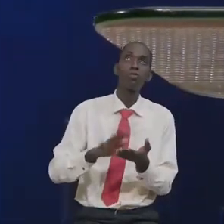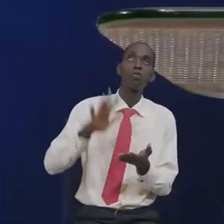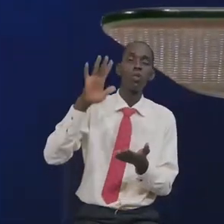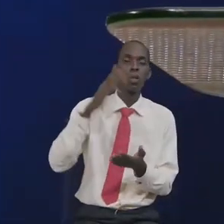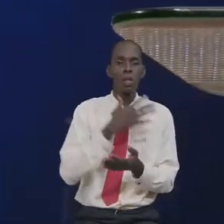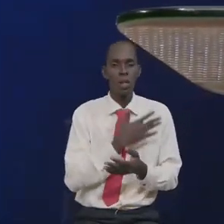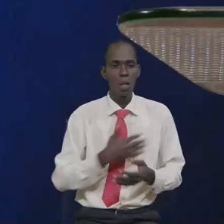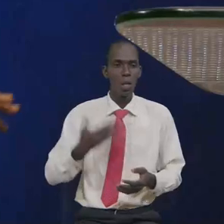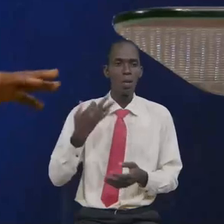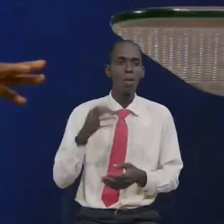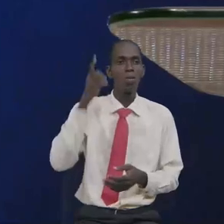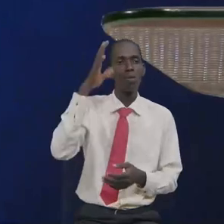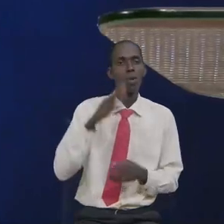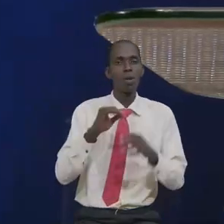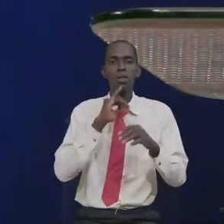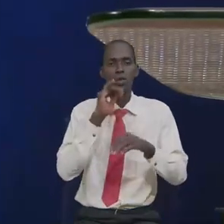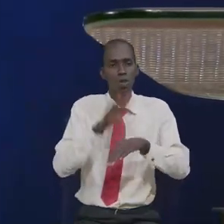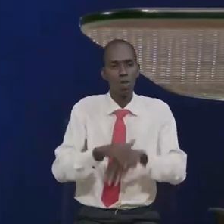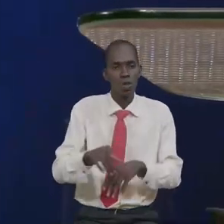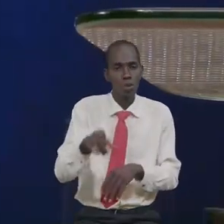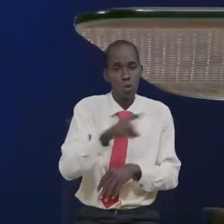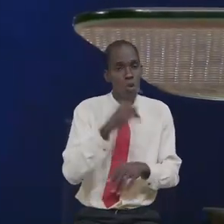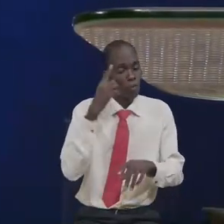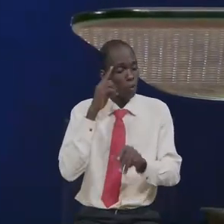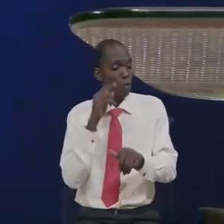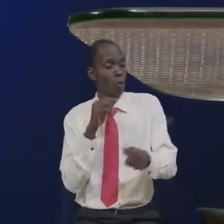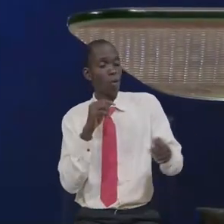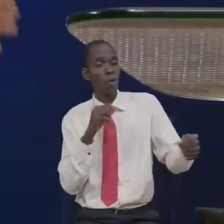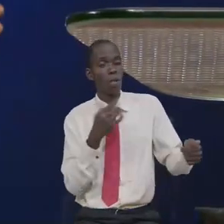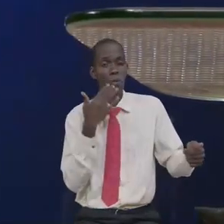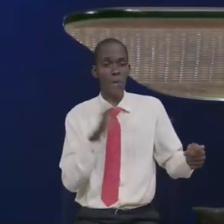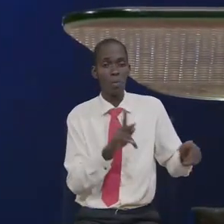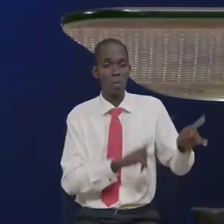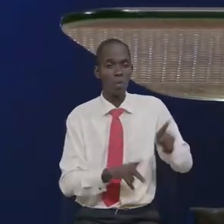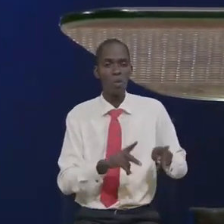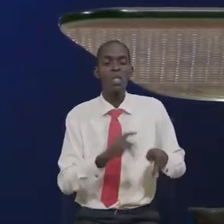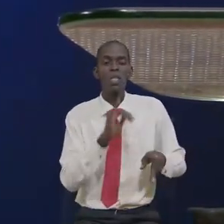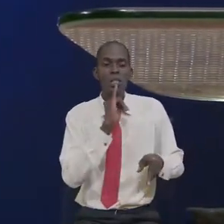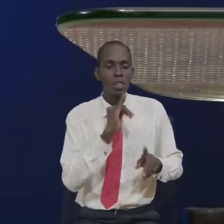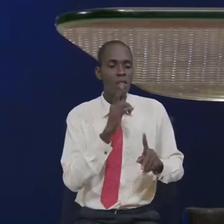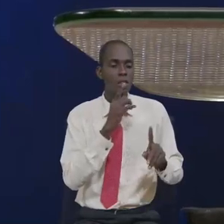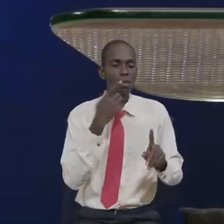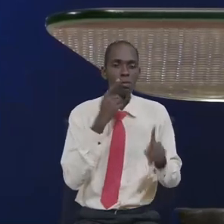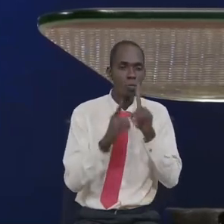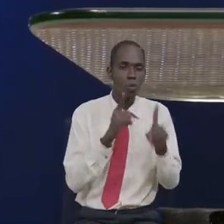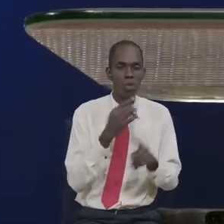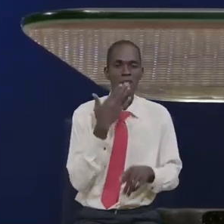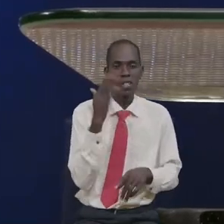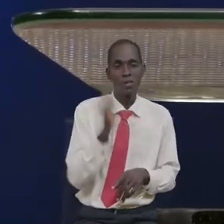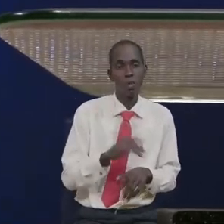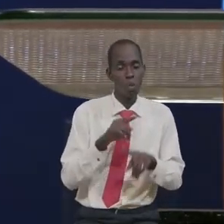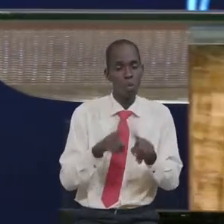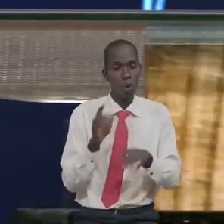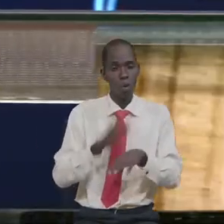l'esprit de gloire, l'esprit de Dieu repose sur vous. Alors,